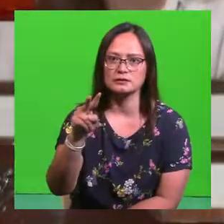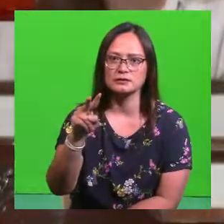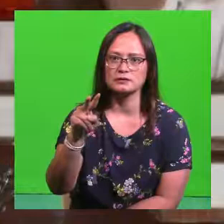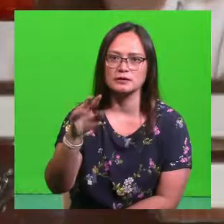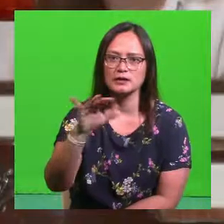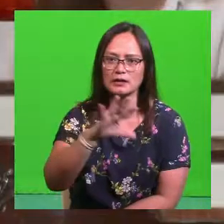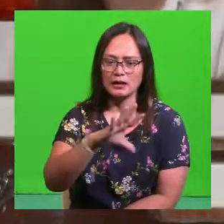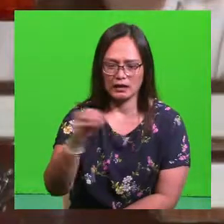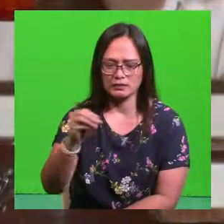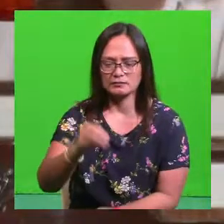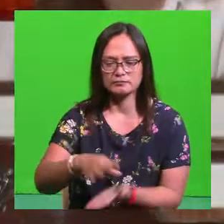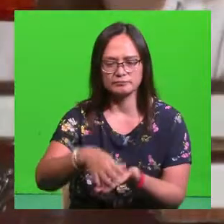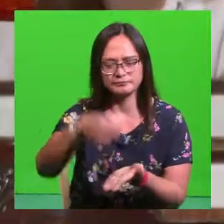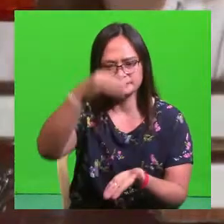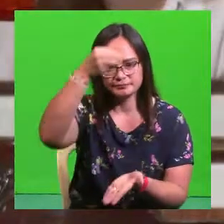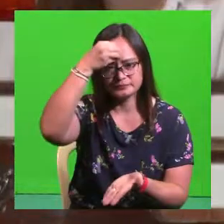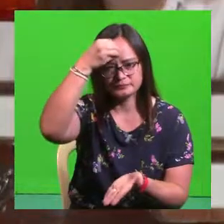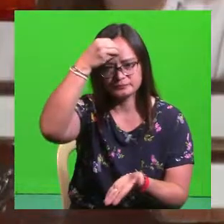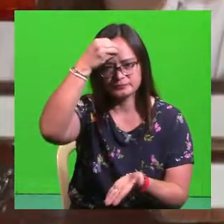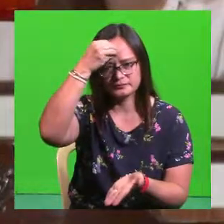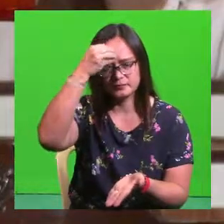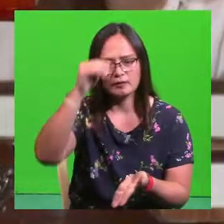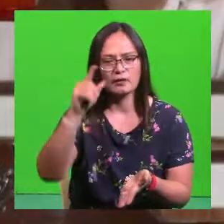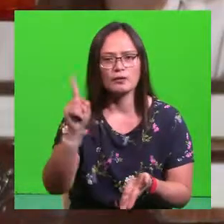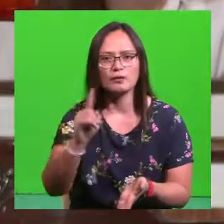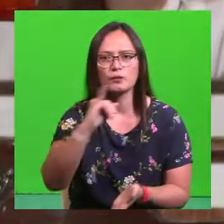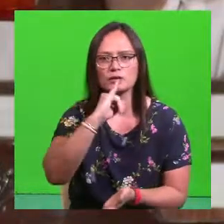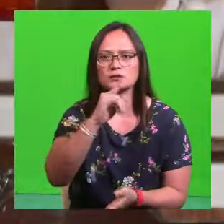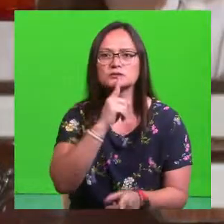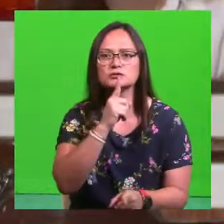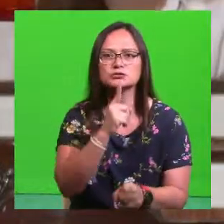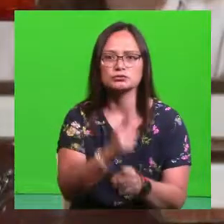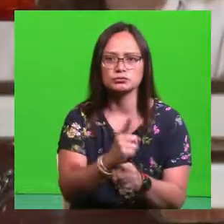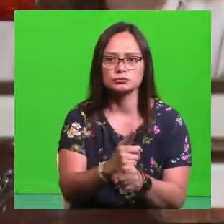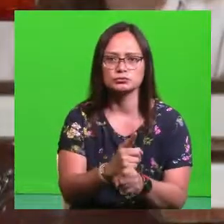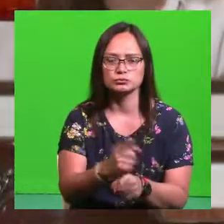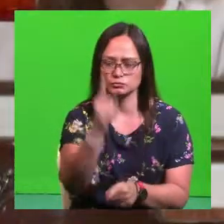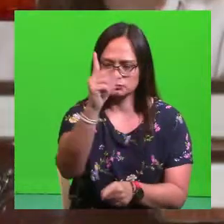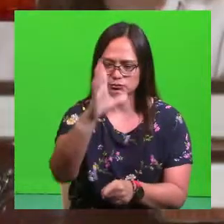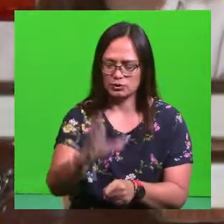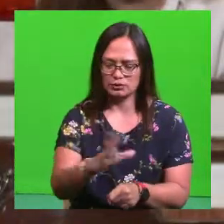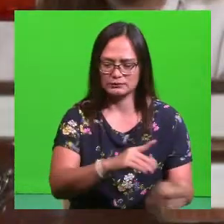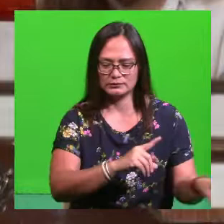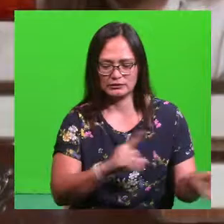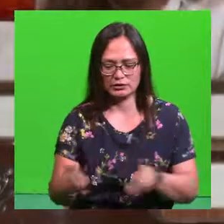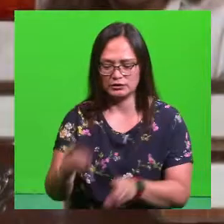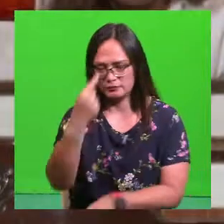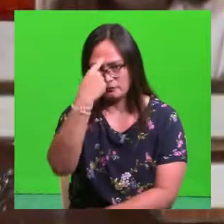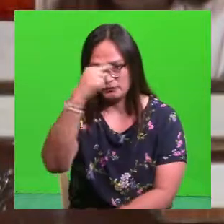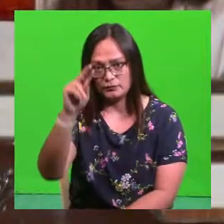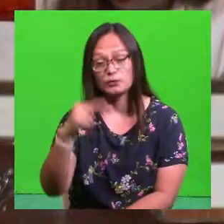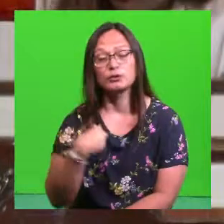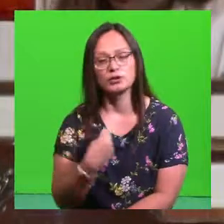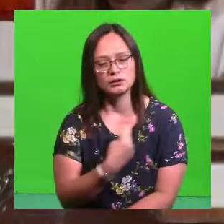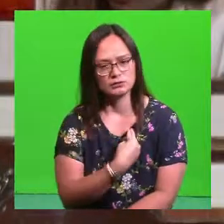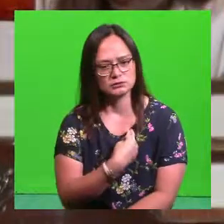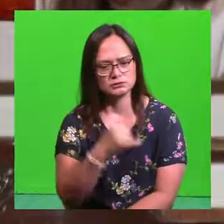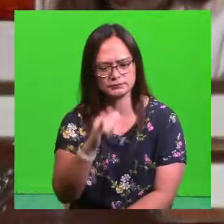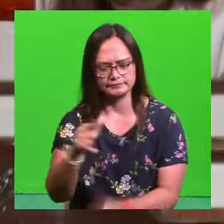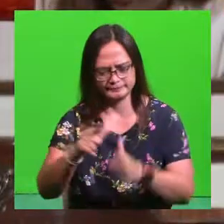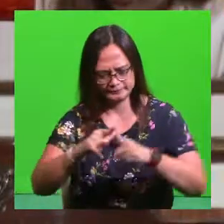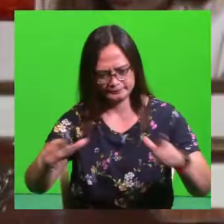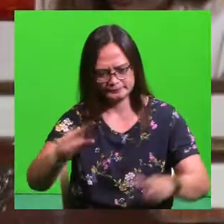ano ang totoong ginawa ng Panginoon para sa atin. The great question needs to be asked.